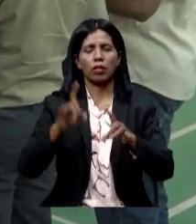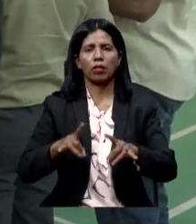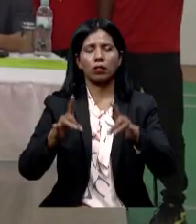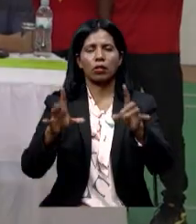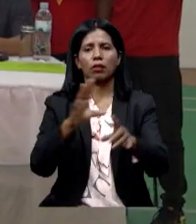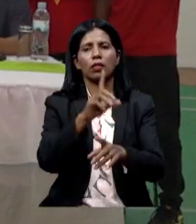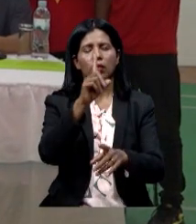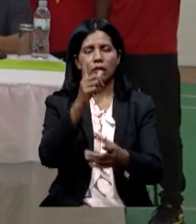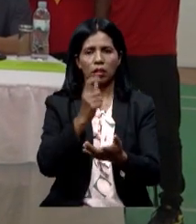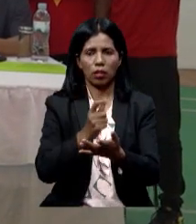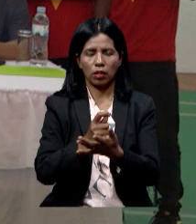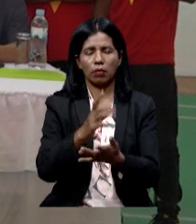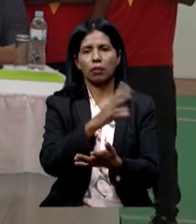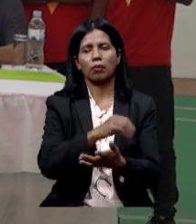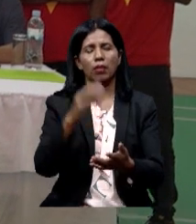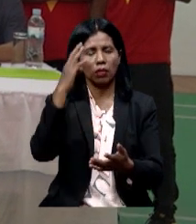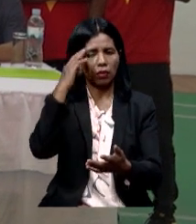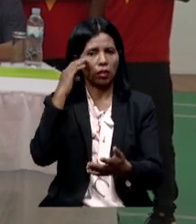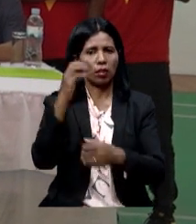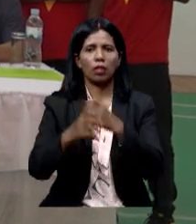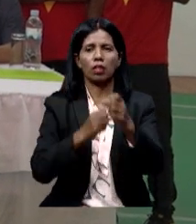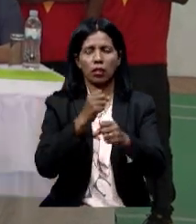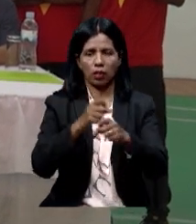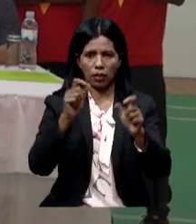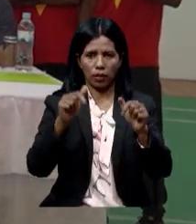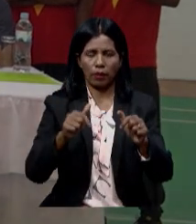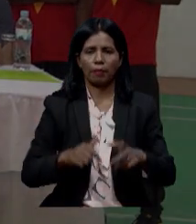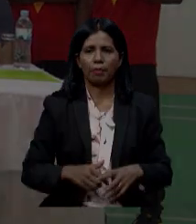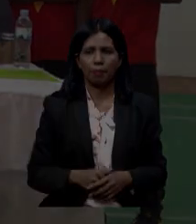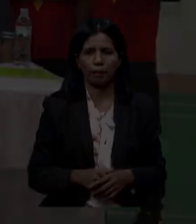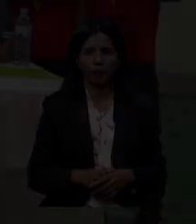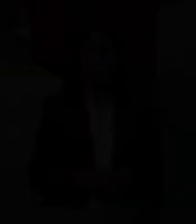no rihun idaresin ba Coreia Sul iha Tinané. Lamberto da Silva, Ziemen.